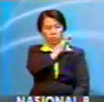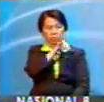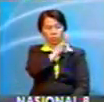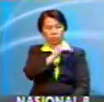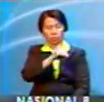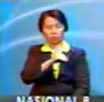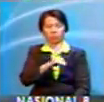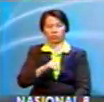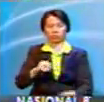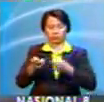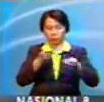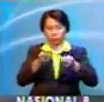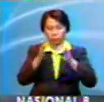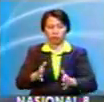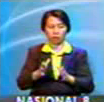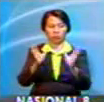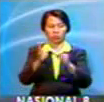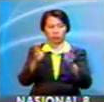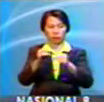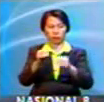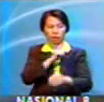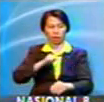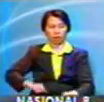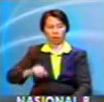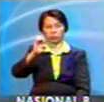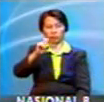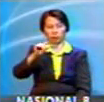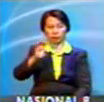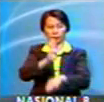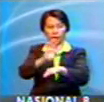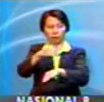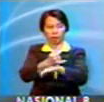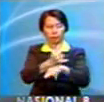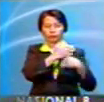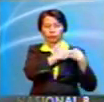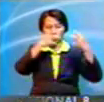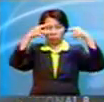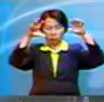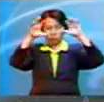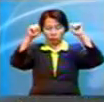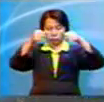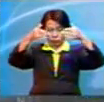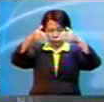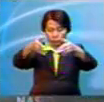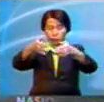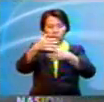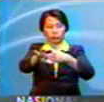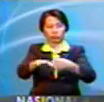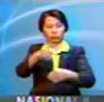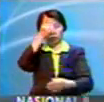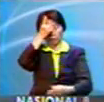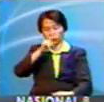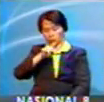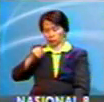dan pengurusan. Mesyuarat agung tahunan yang berlangsung di Bukit Jalil, jawatan Presiden paling mencuri tumpuan selepas Datuk